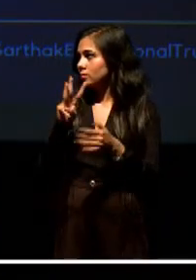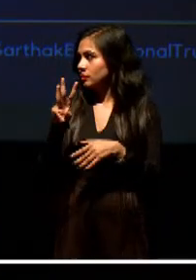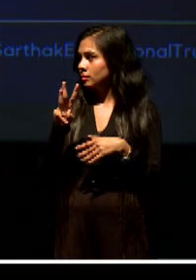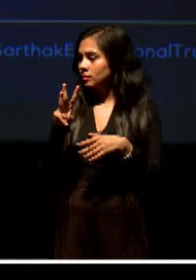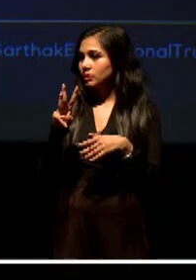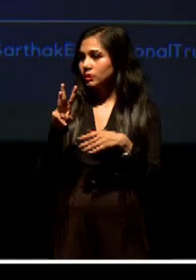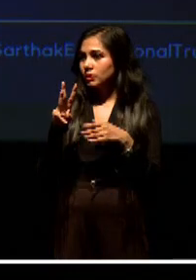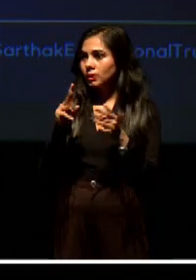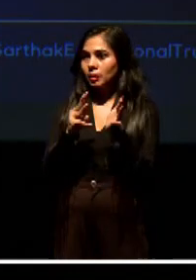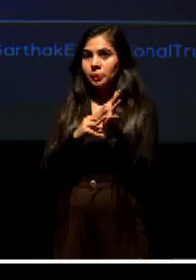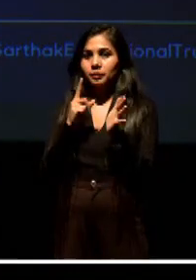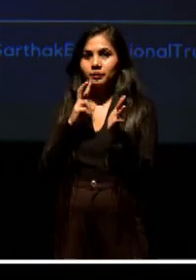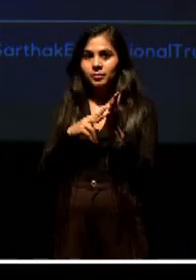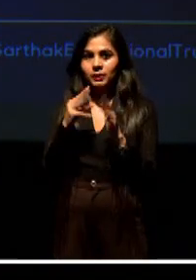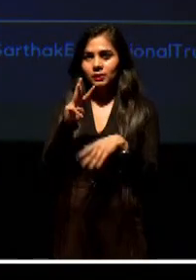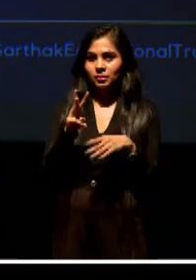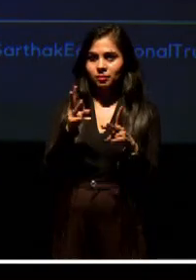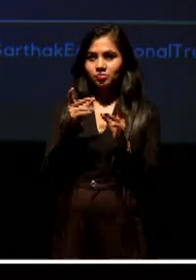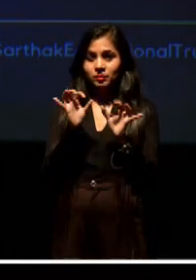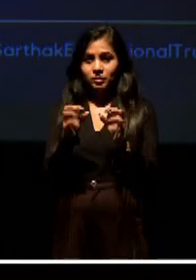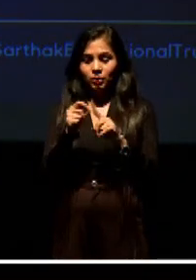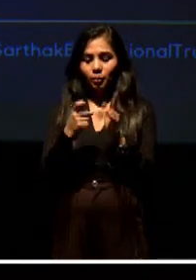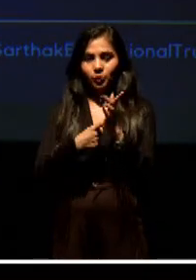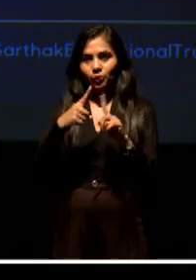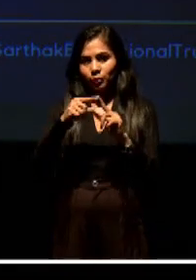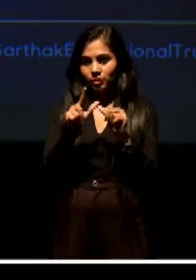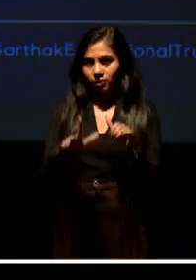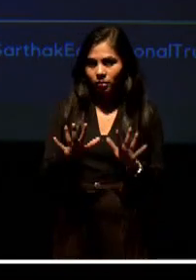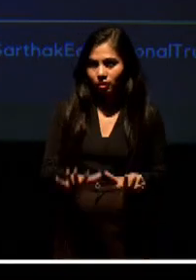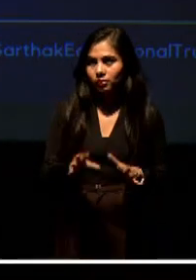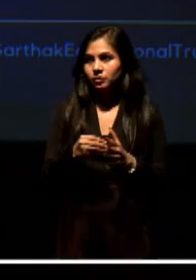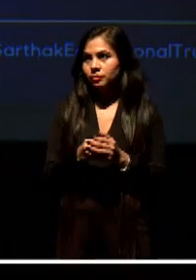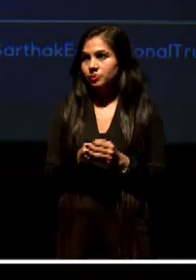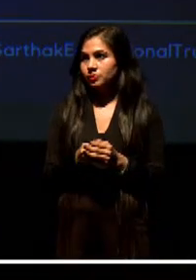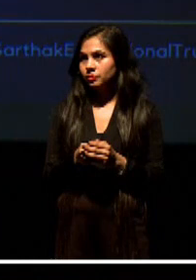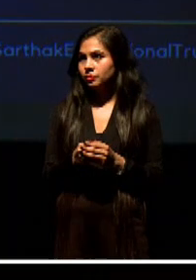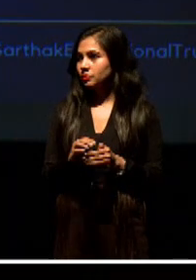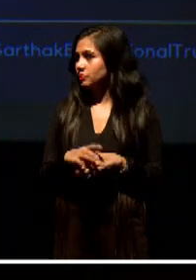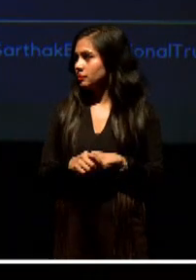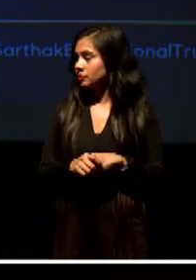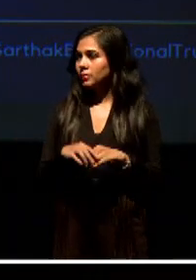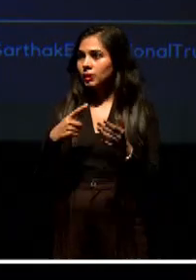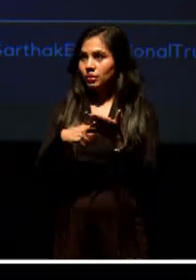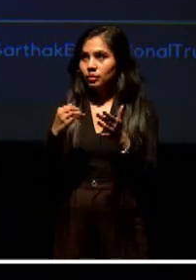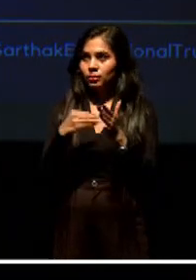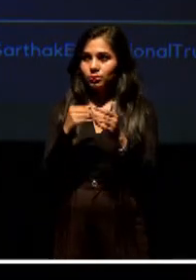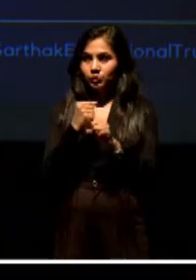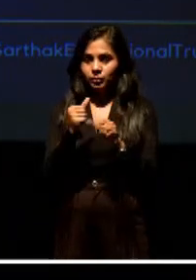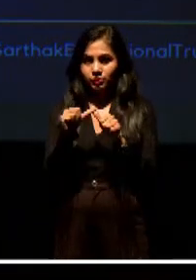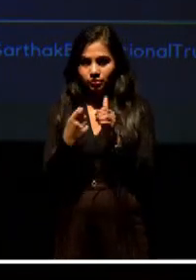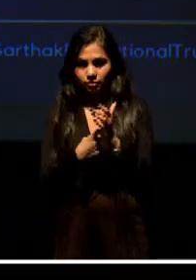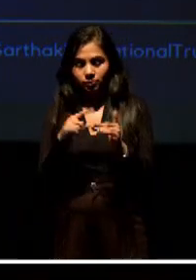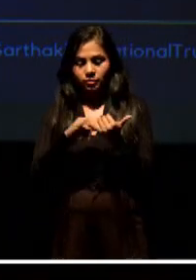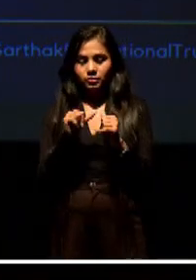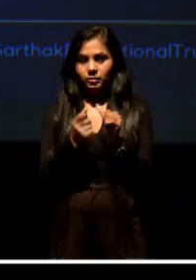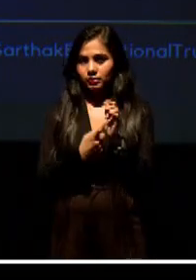जो 3 बहुत अच्छे पोर्टल्स हैं हमारे पास में सार्थक के। उनमें एक है रोजगार सारथी, और